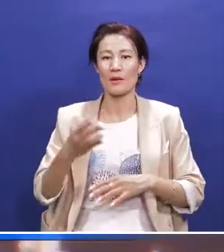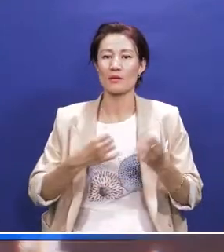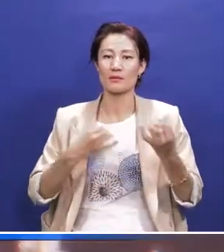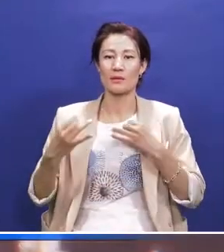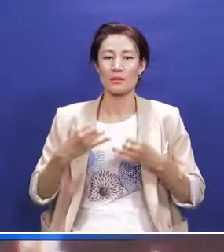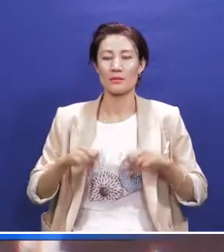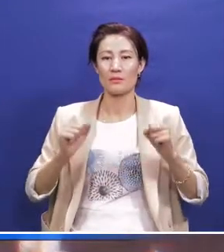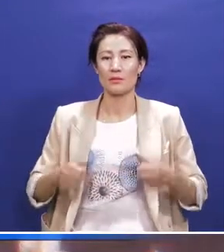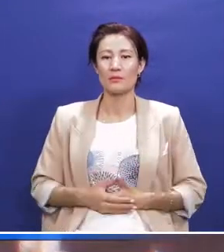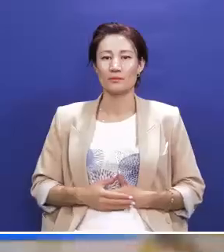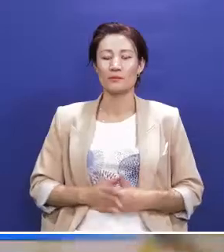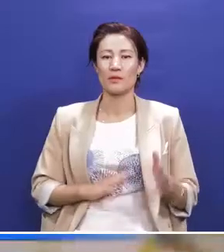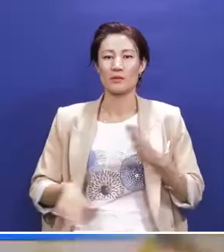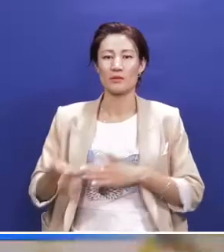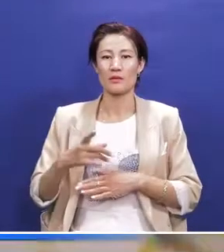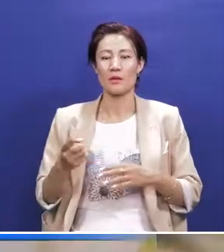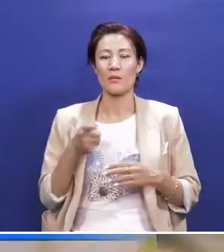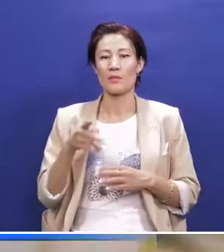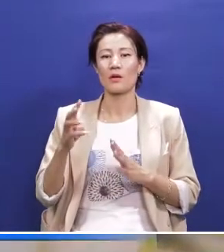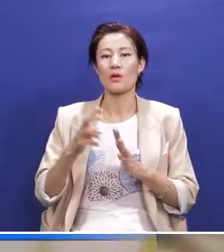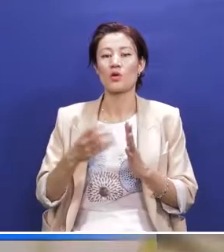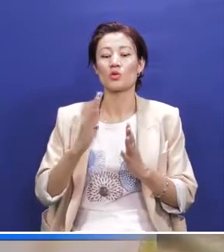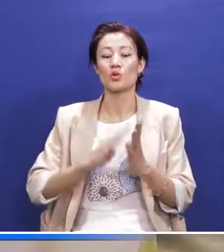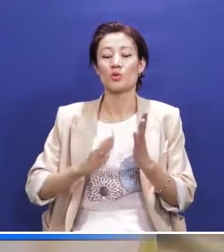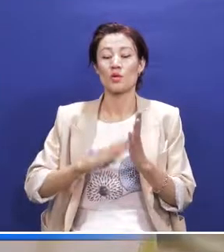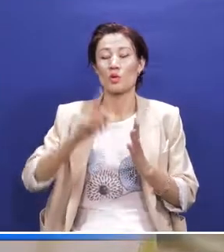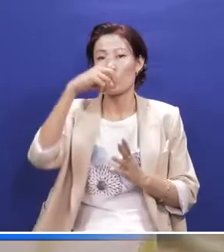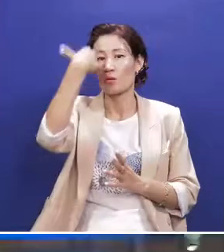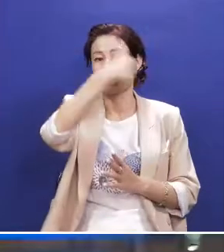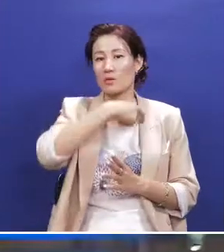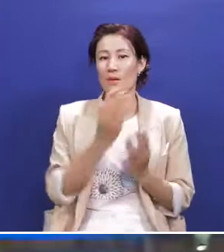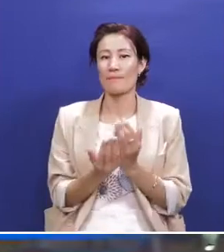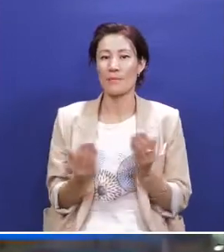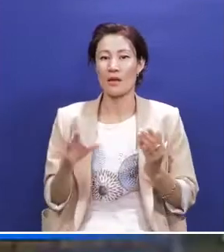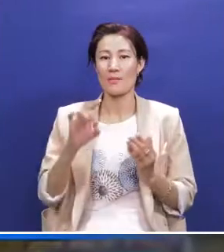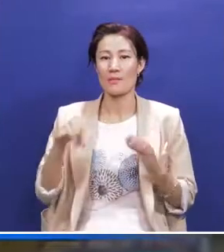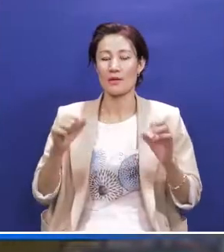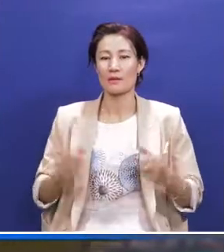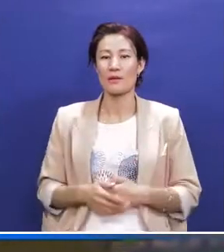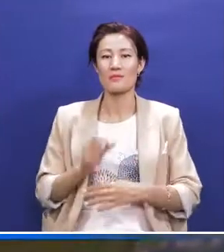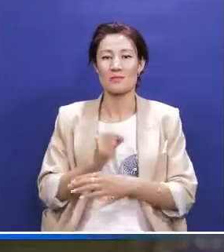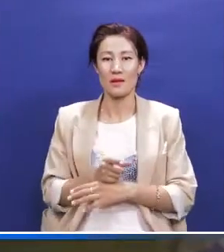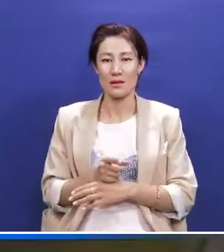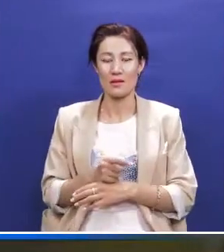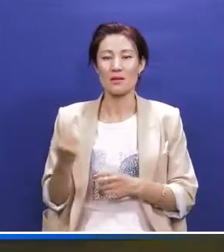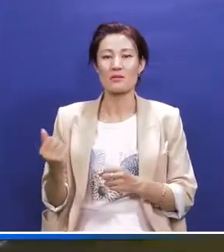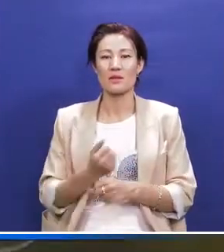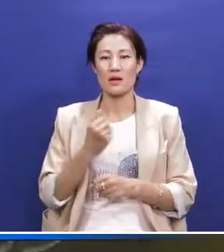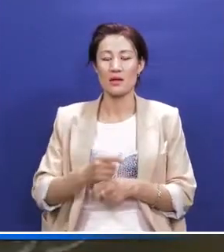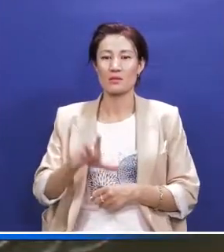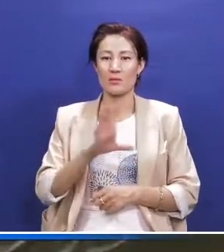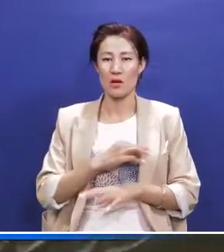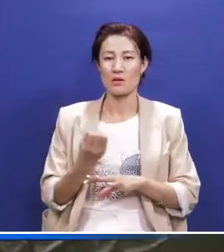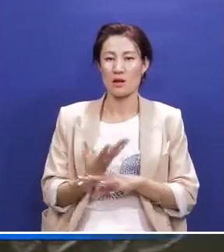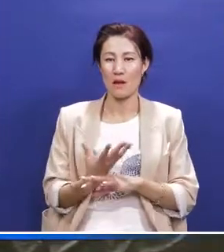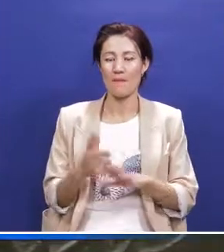насихаттауға негізделген. Жалпы Тайқазан 1399 жылы Тұранның билеушісі Әмір Темірдің бұйрығымен әзірленген. Құнды